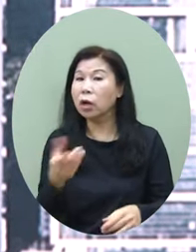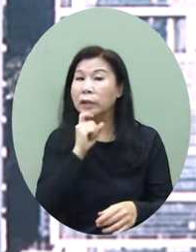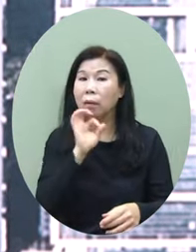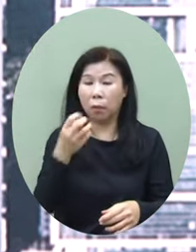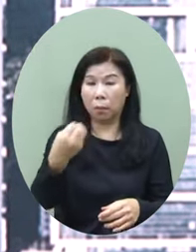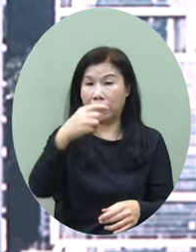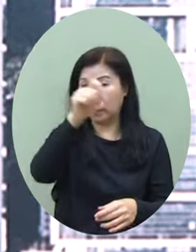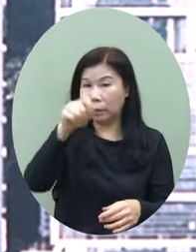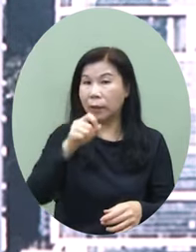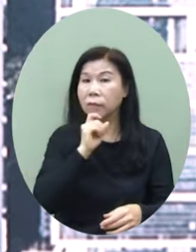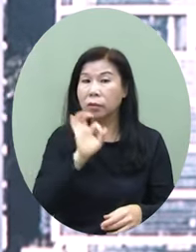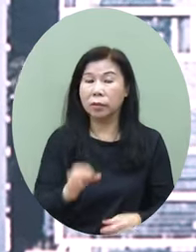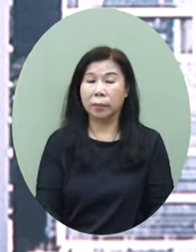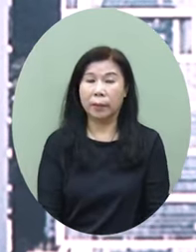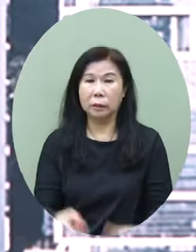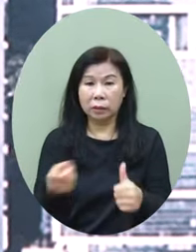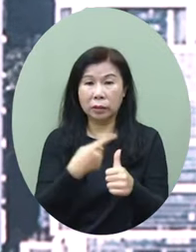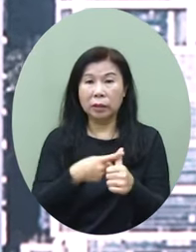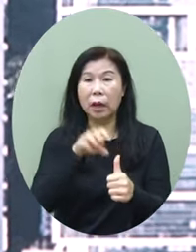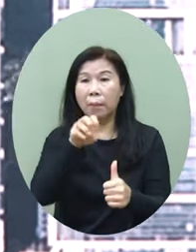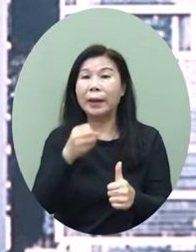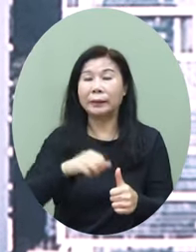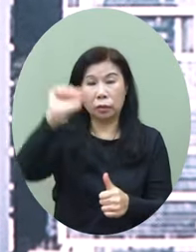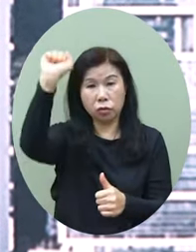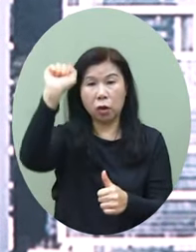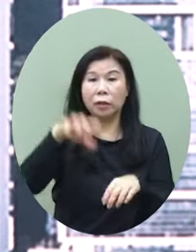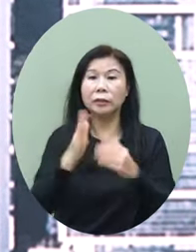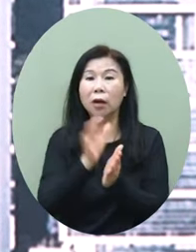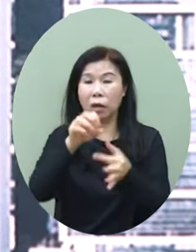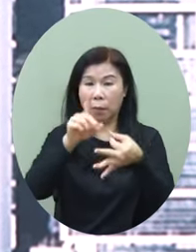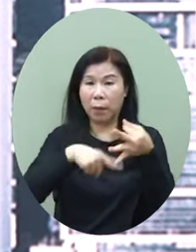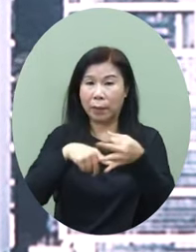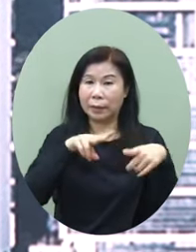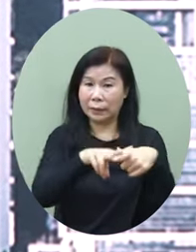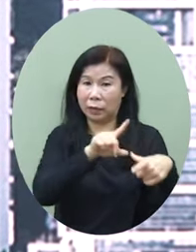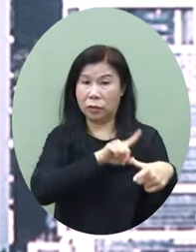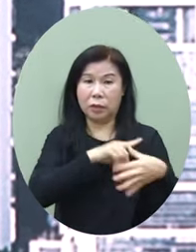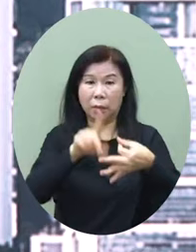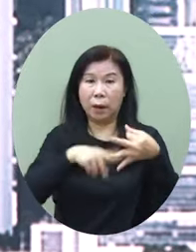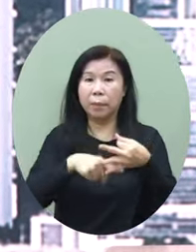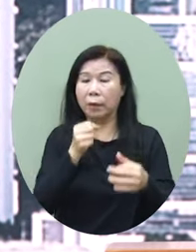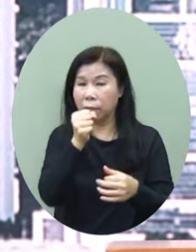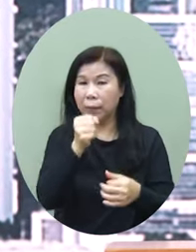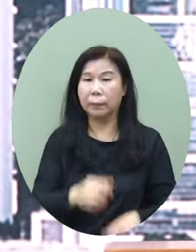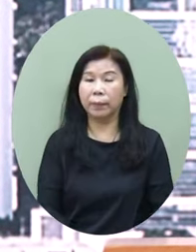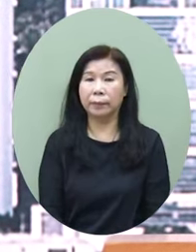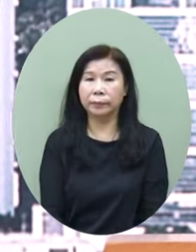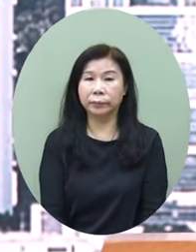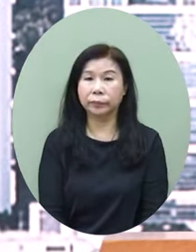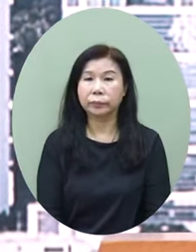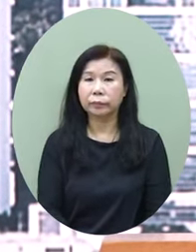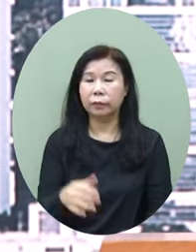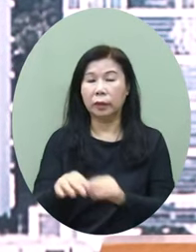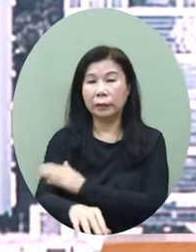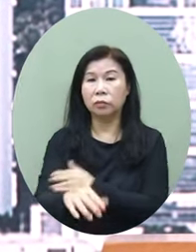提問現在是提問時間請問提問記者先舉手喊對之後先介紹你的傳媒機構然後用麥克發文右